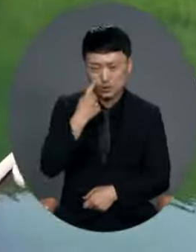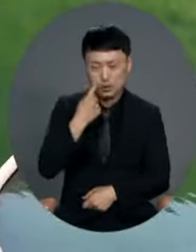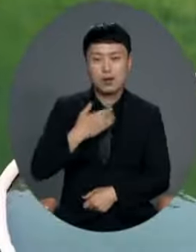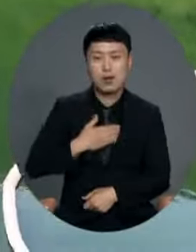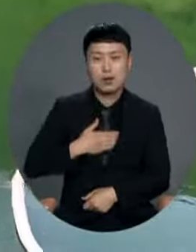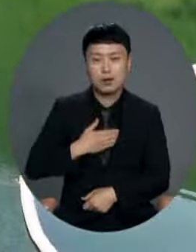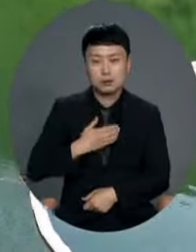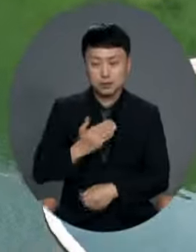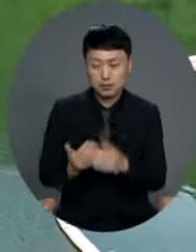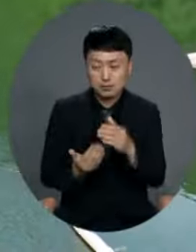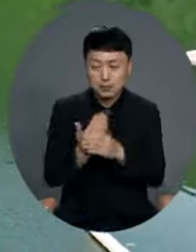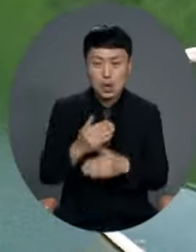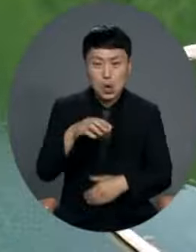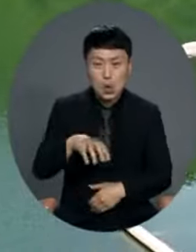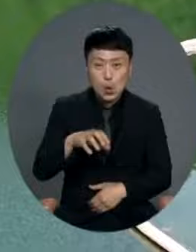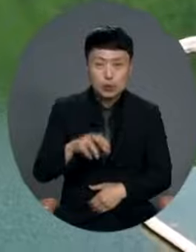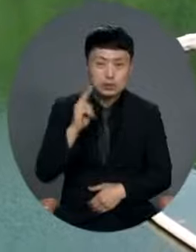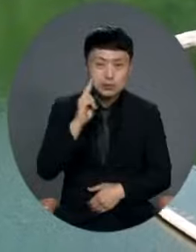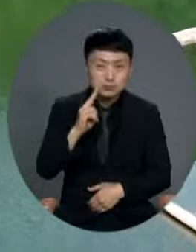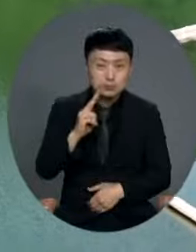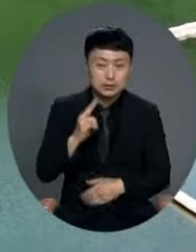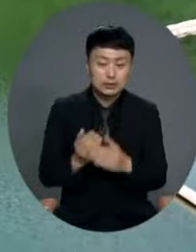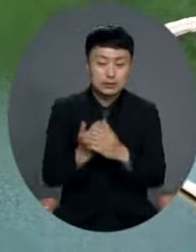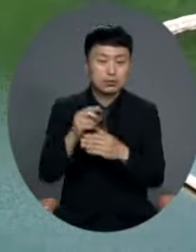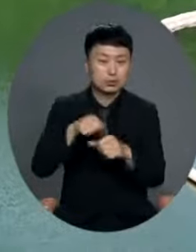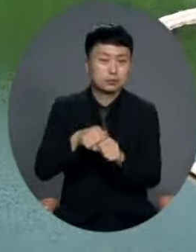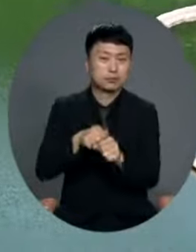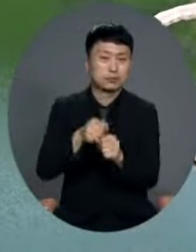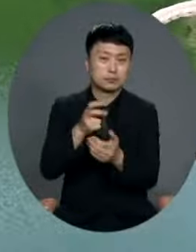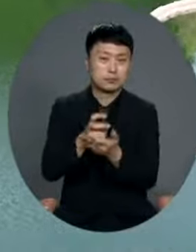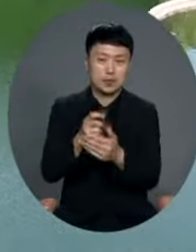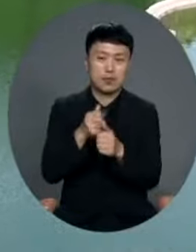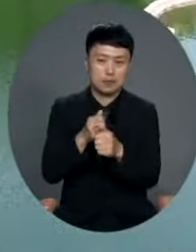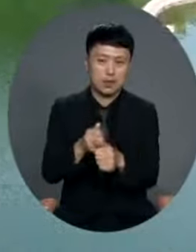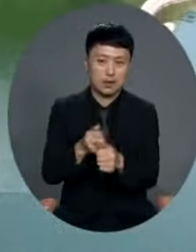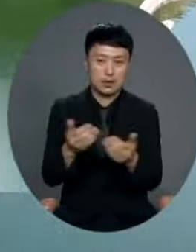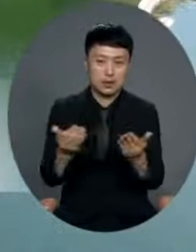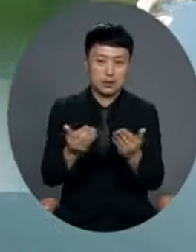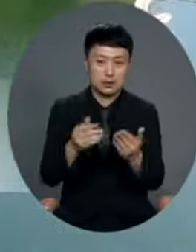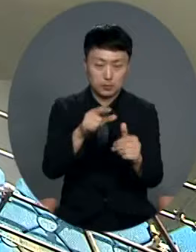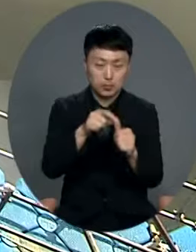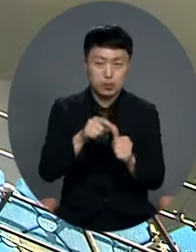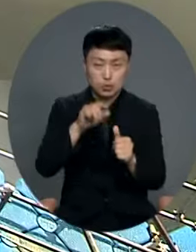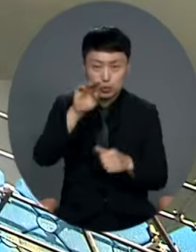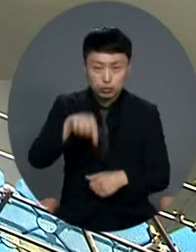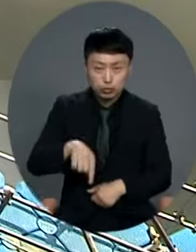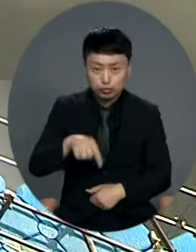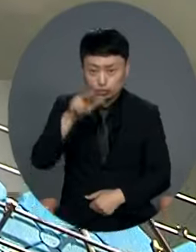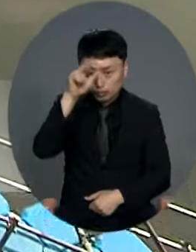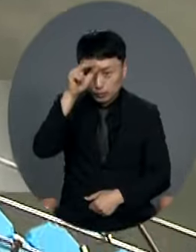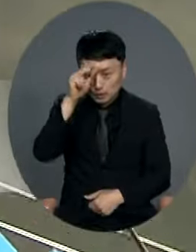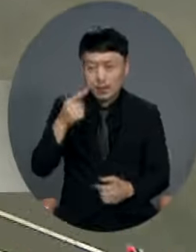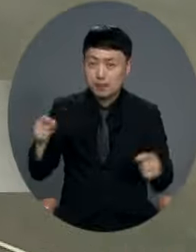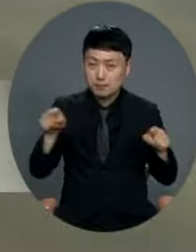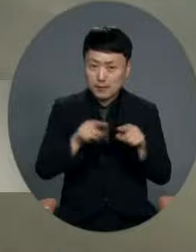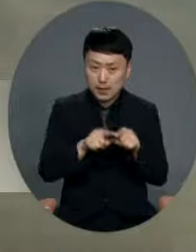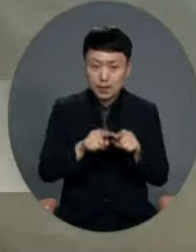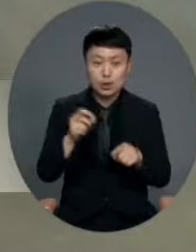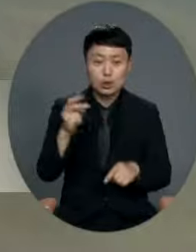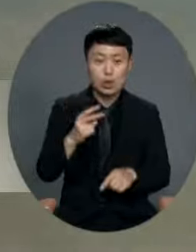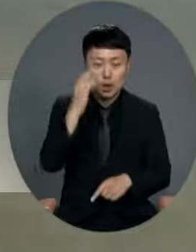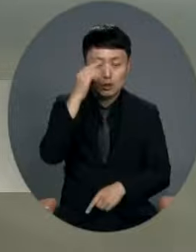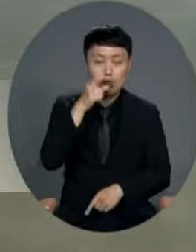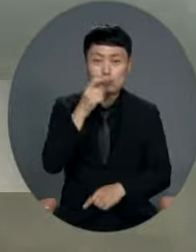사고가 난 현장은 중대 처벌법 적용 대상입니다 고용노동부와 경찰은 발주처인 한국 수자원공사와